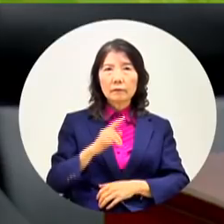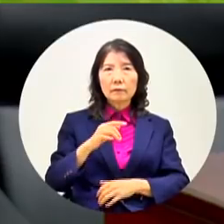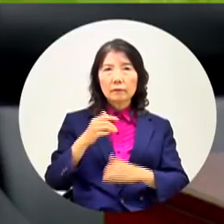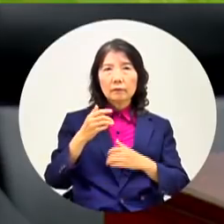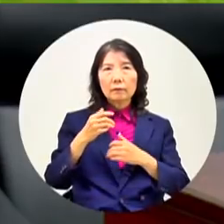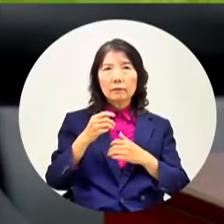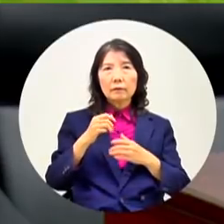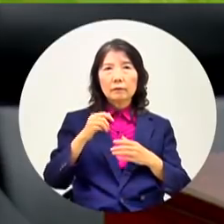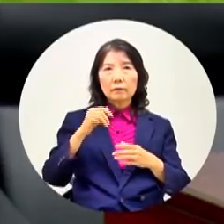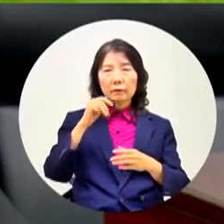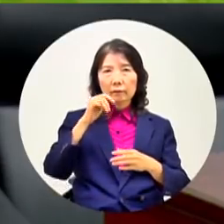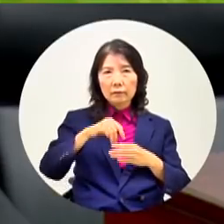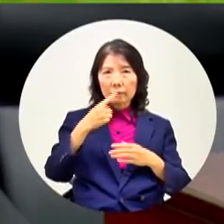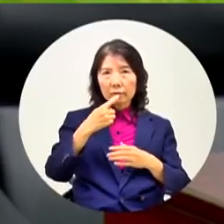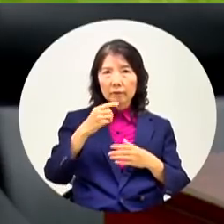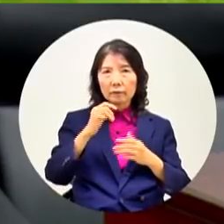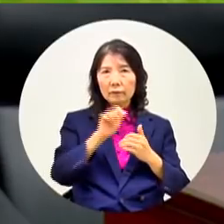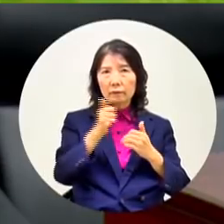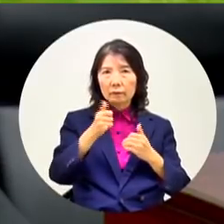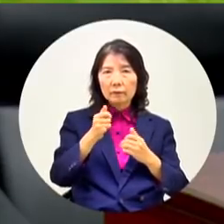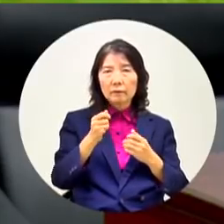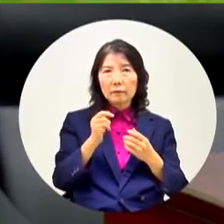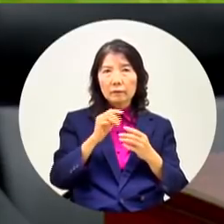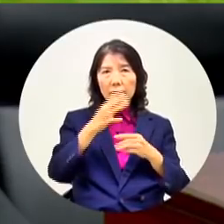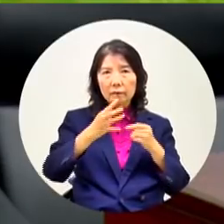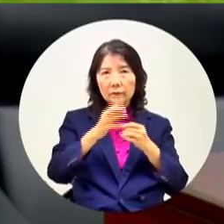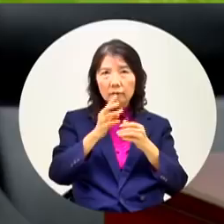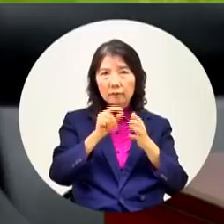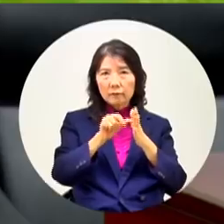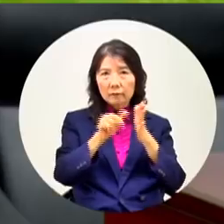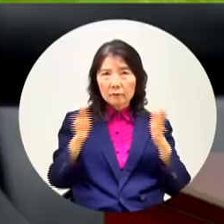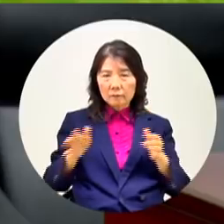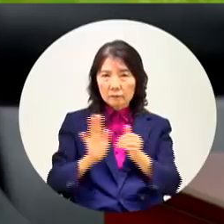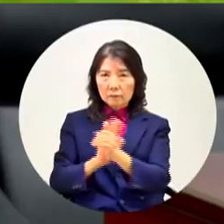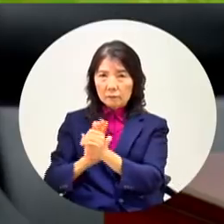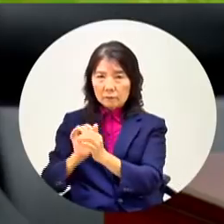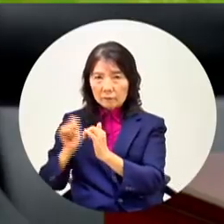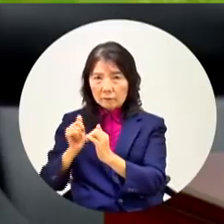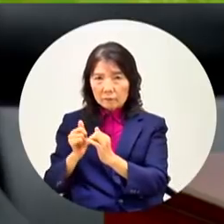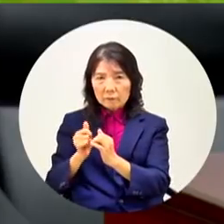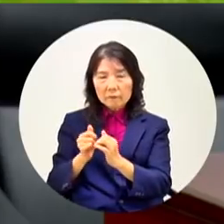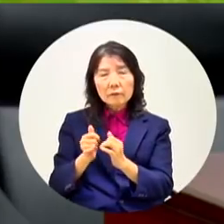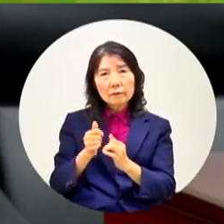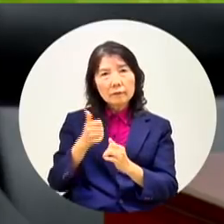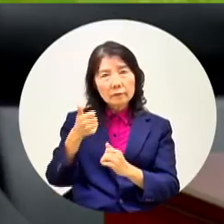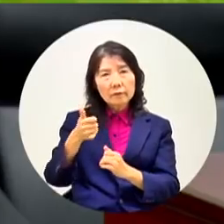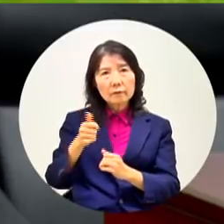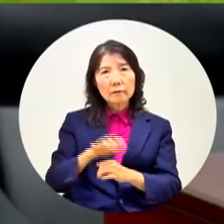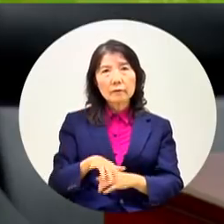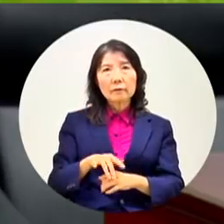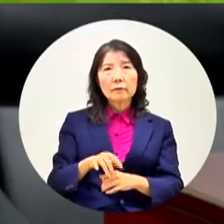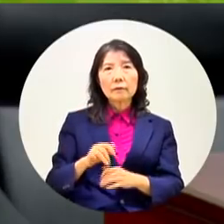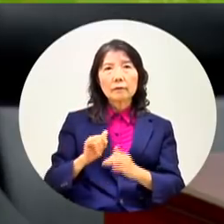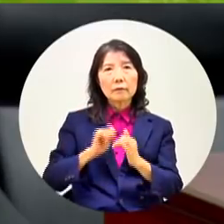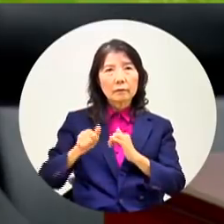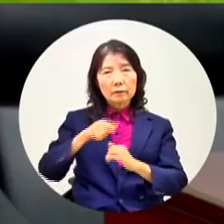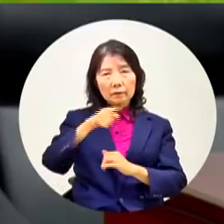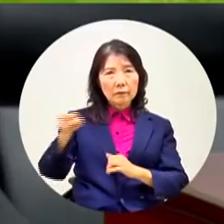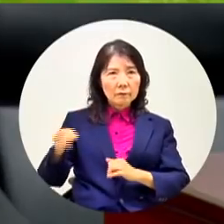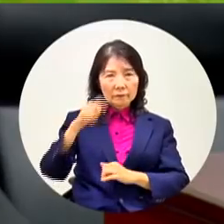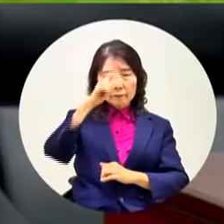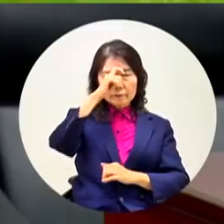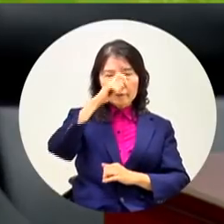内底，要咱来教咱的市民朋友服务好，这我相信，咱市民朋友上期待。我嘛